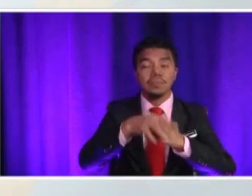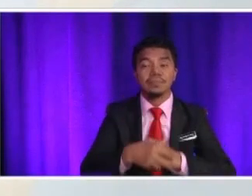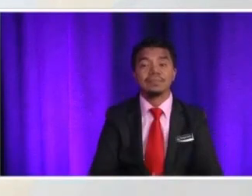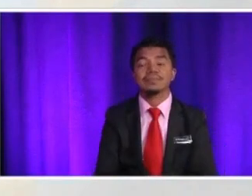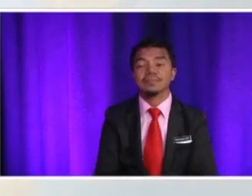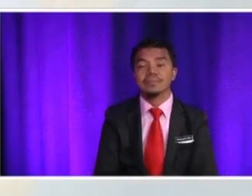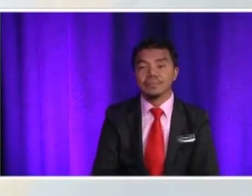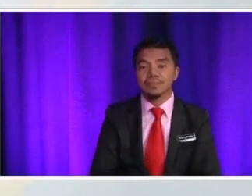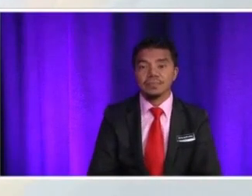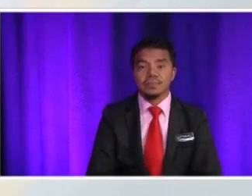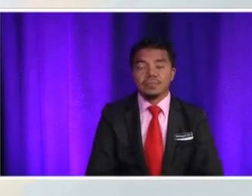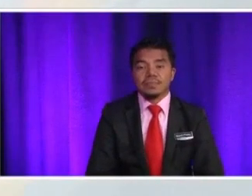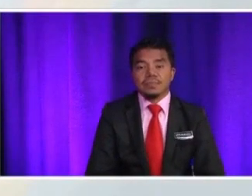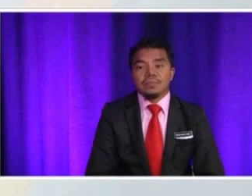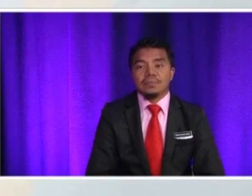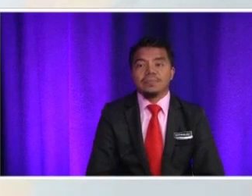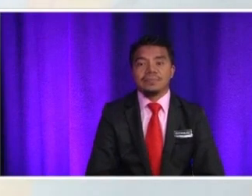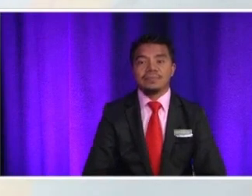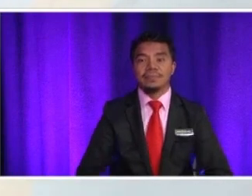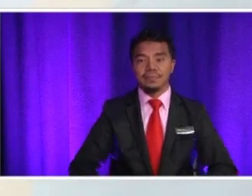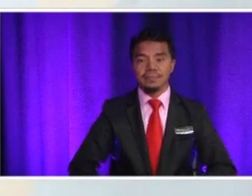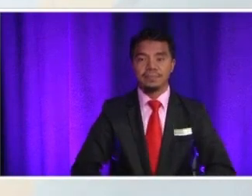Elisa. Bagus. Alright, cuba.